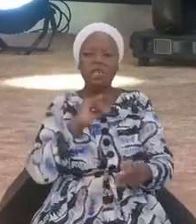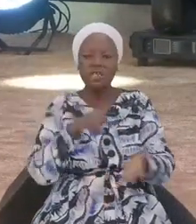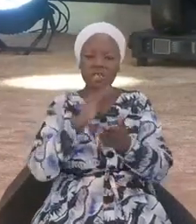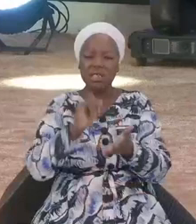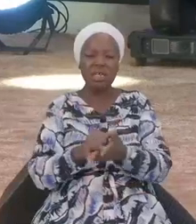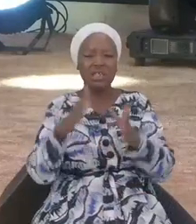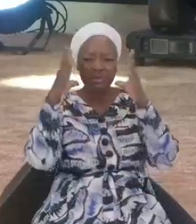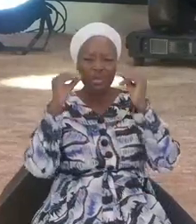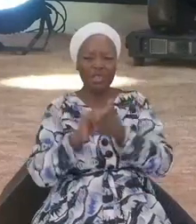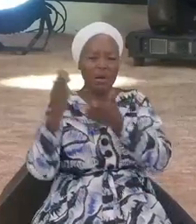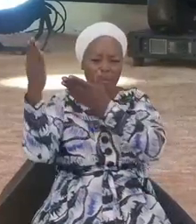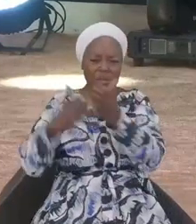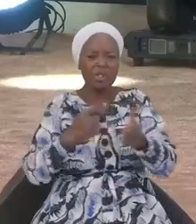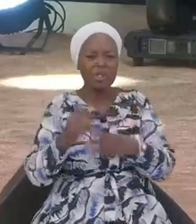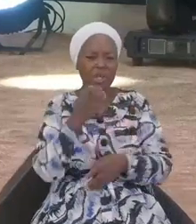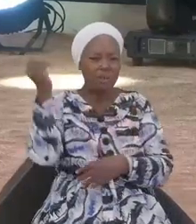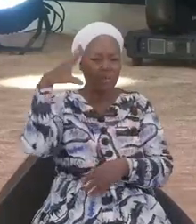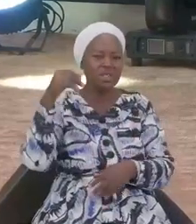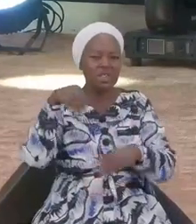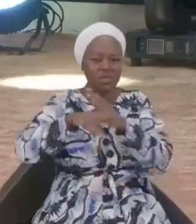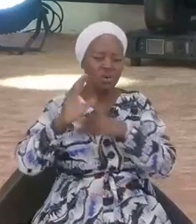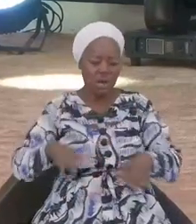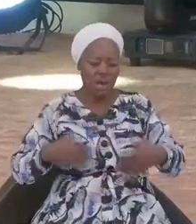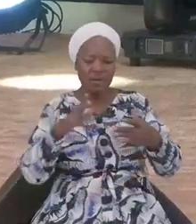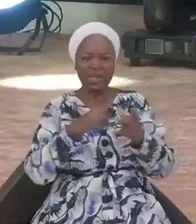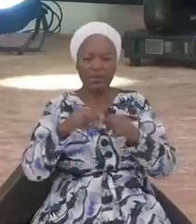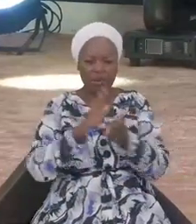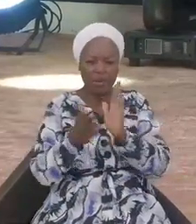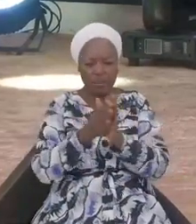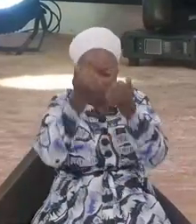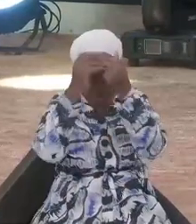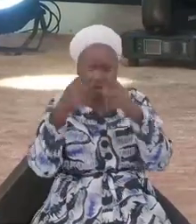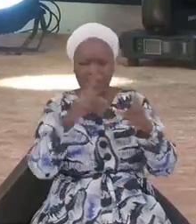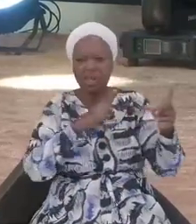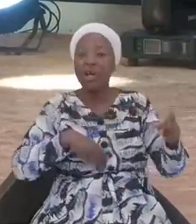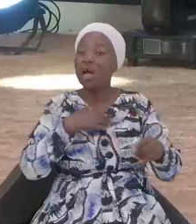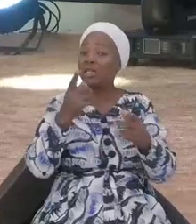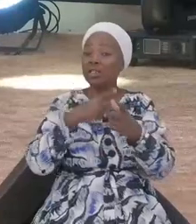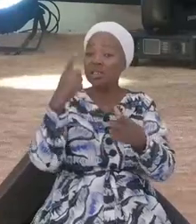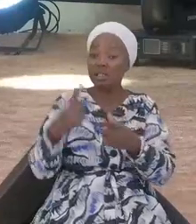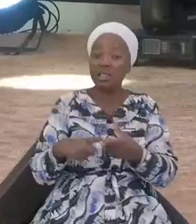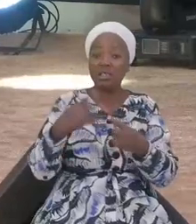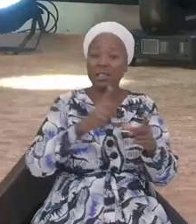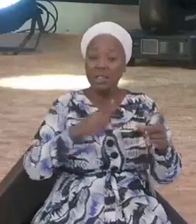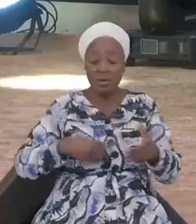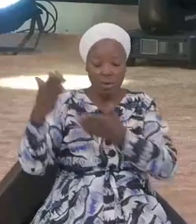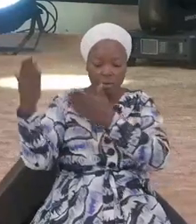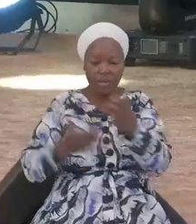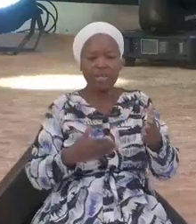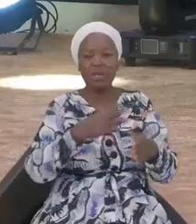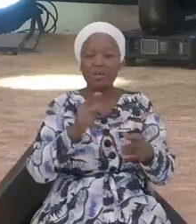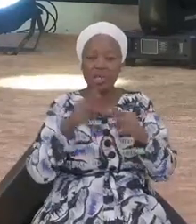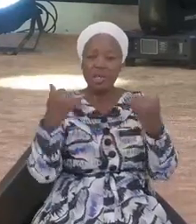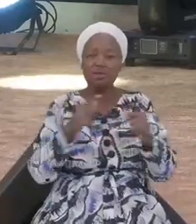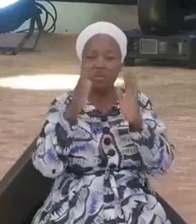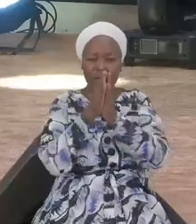c'est cela qui apporte la grâce dans votre vie et vous devenez obéissant au Seigneur. alors vous ne priez pas pour le baptême du Saint-Esprit. Vous